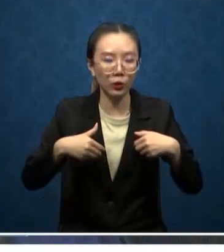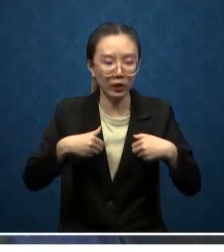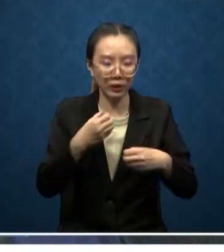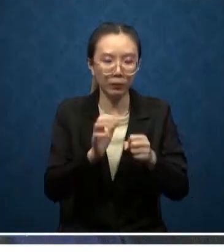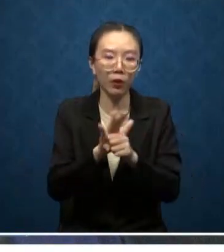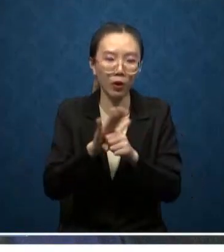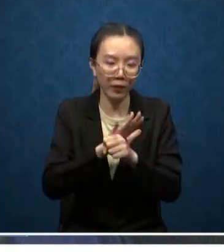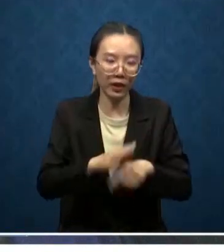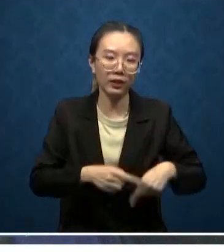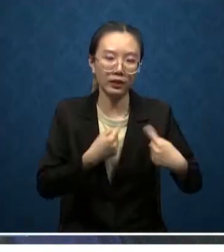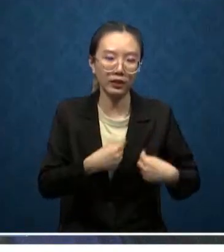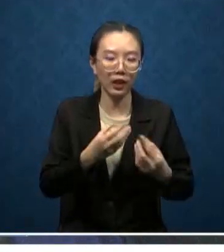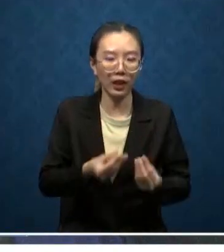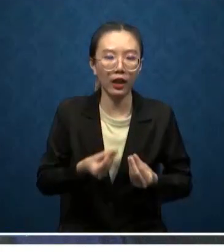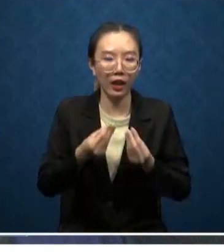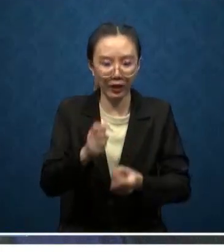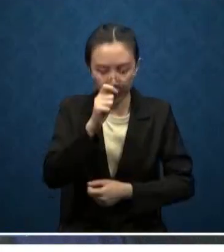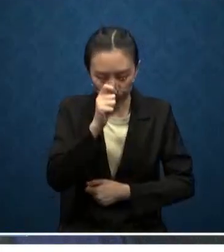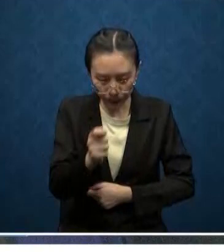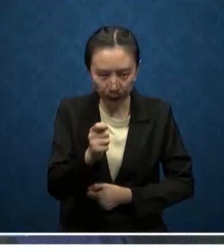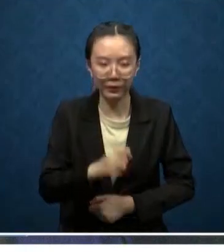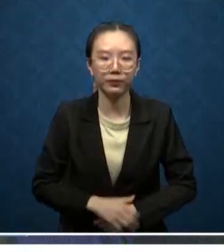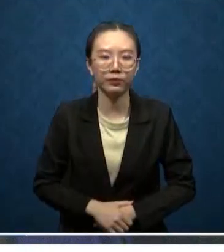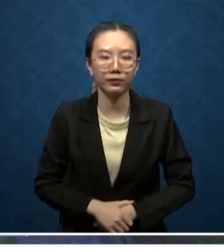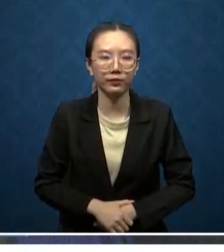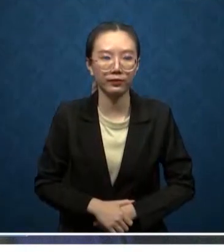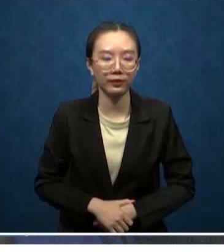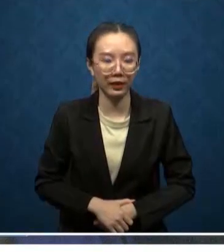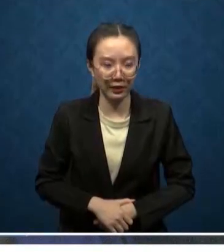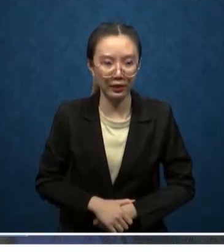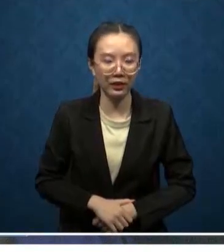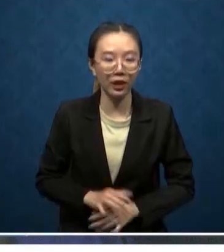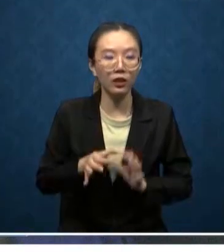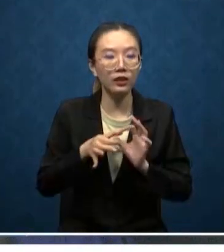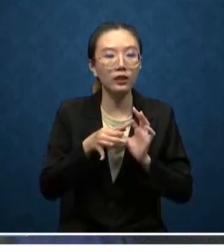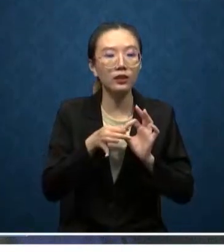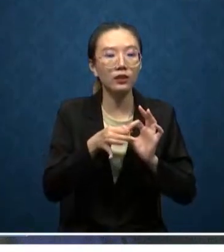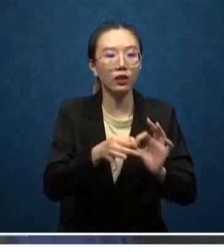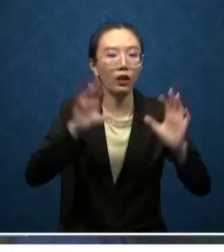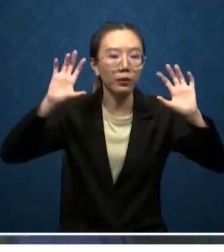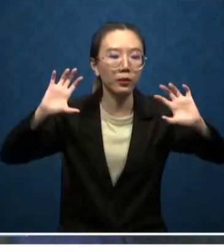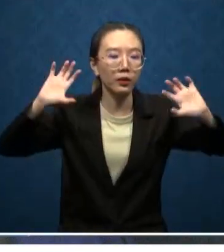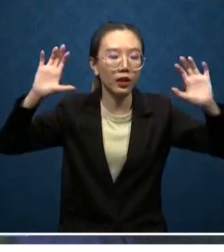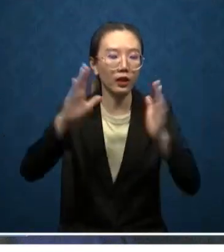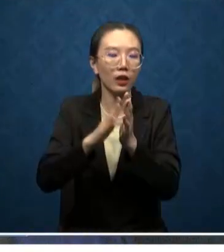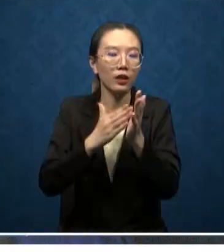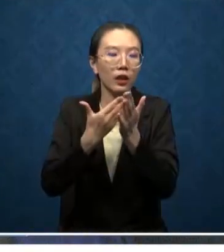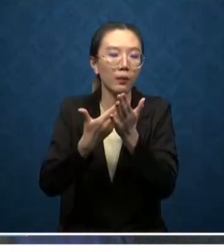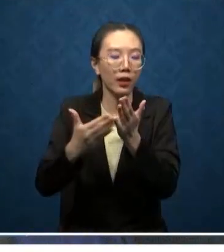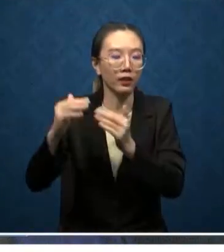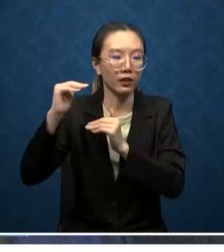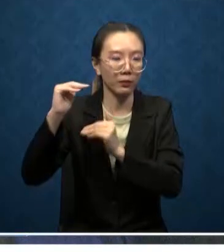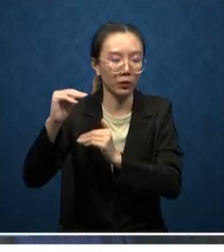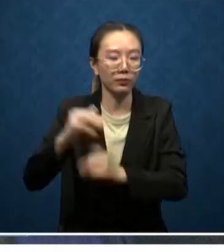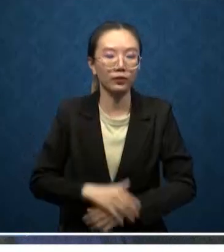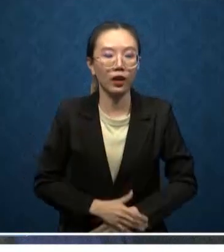จิตอาสาและกตัญญูนะค่ะก็ได้สอดคล้องที่รัฐบาลได้นำไปกำหนดนโยบายนะคะตรงนี้